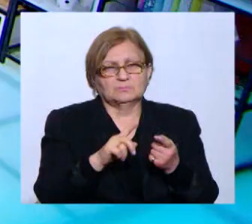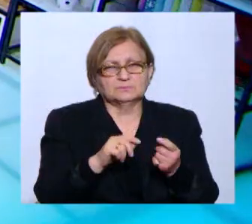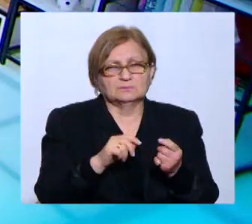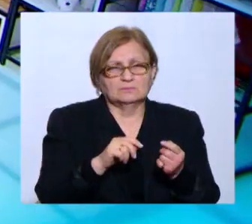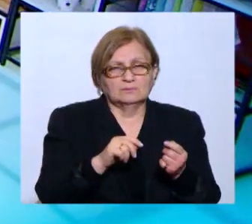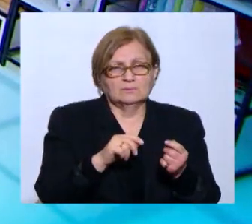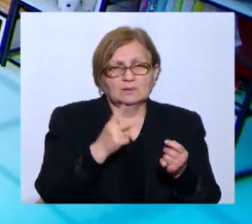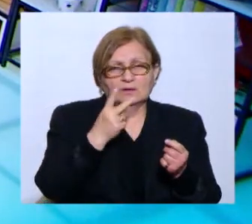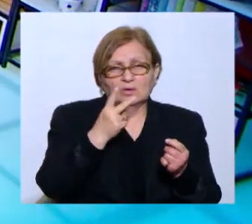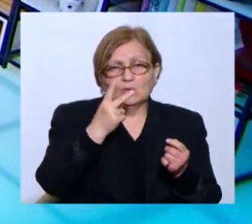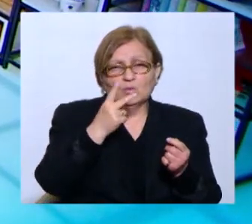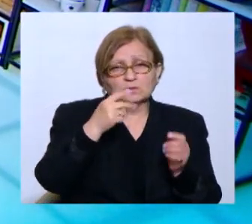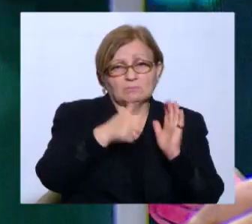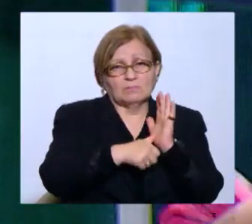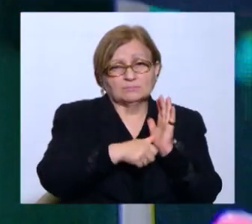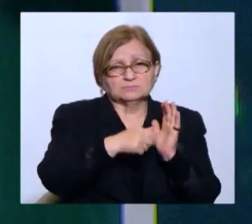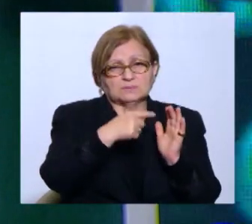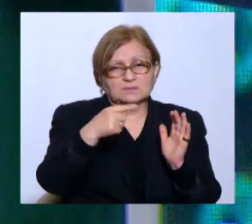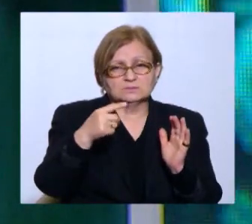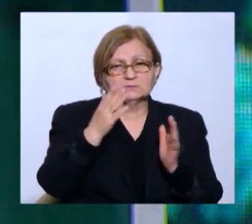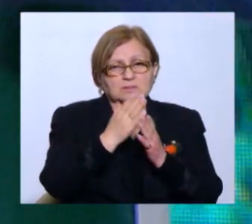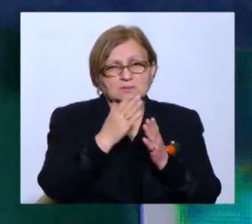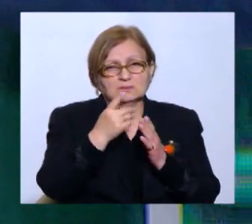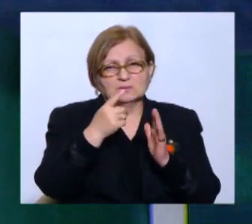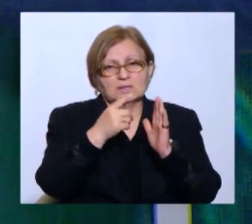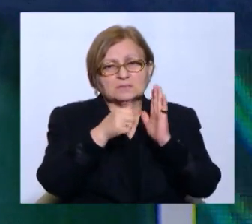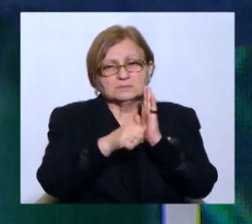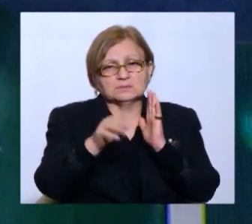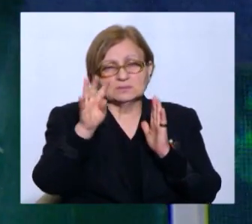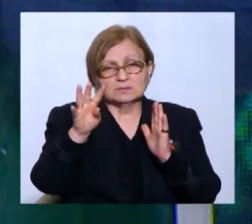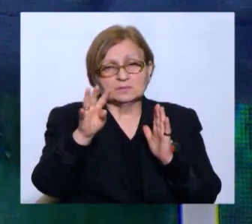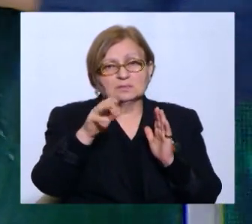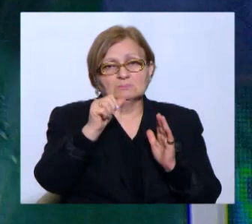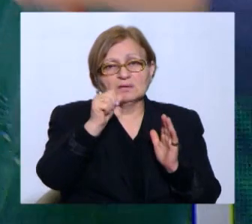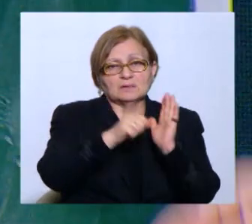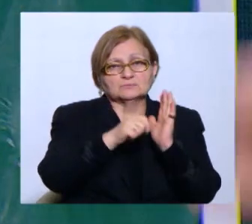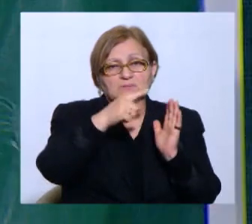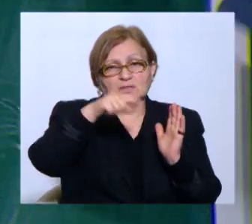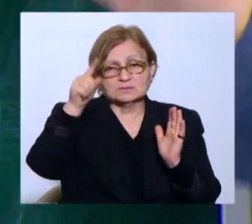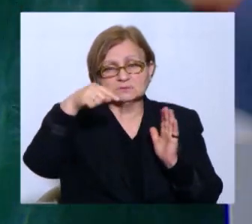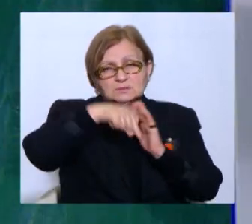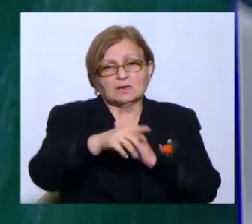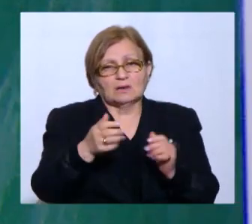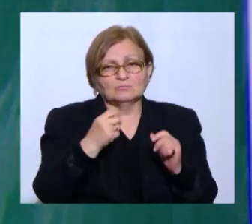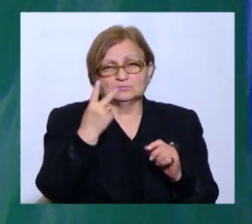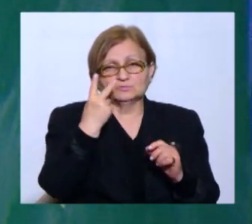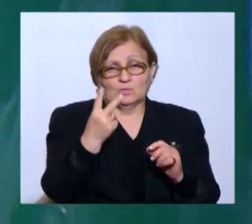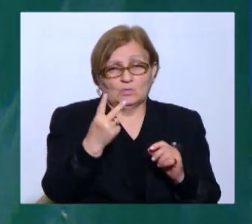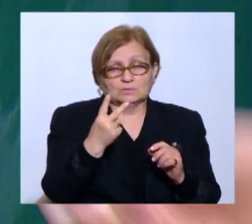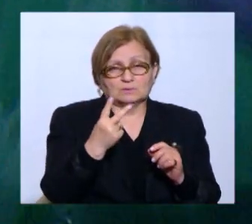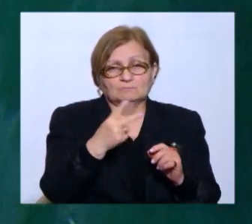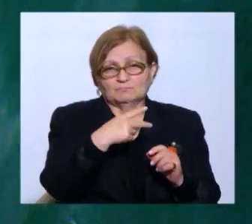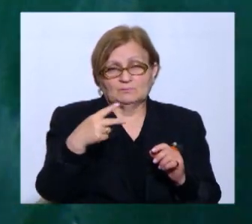რომ 2 მე-6-ე ხარისხი არის 64, შესაბამისად 64-დან მე-6-ე ხარისხის ფესვი არის 2. ძალიან კარგი, ყველაფერი